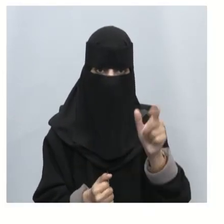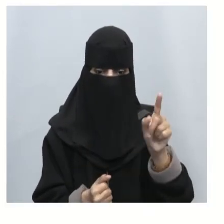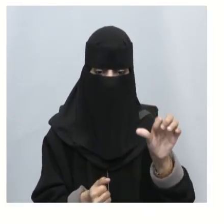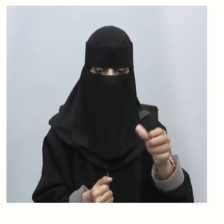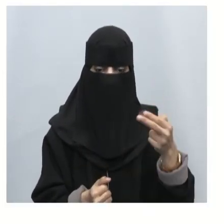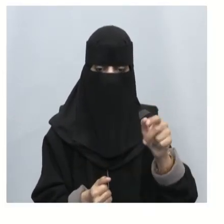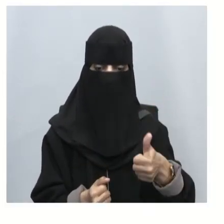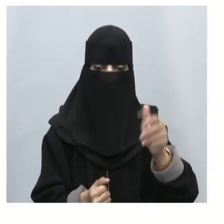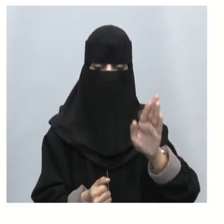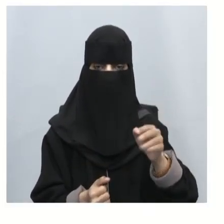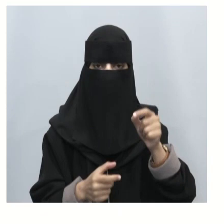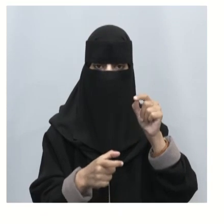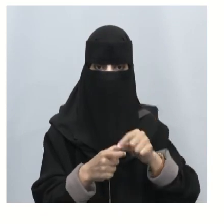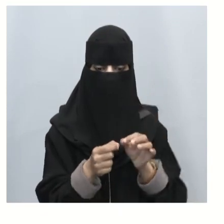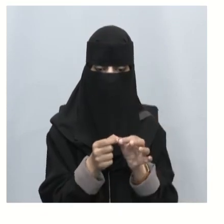مدينه فراغ